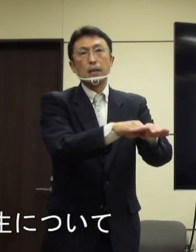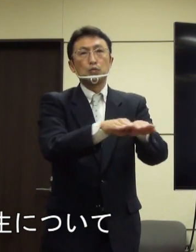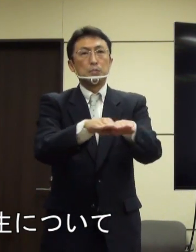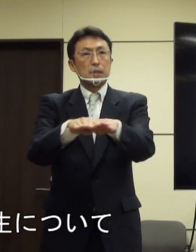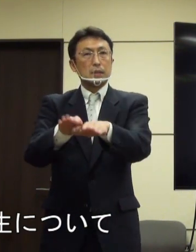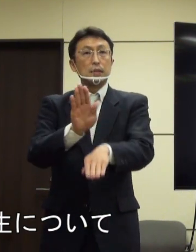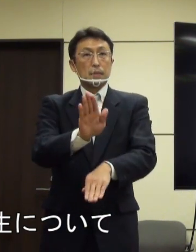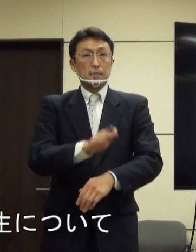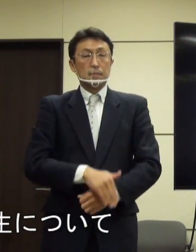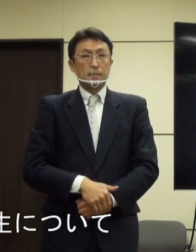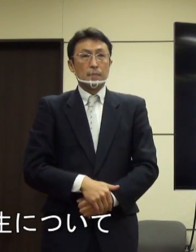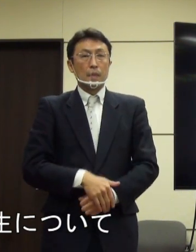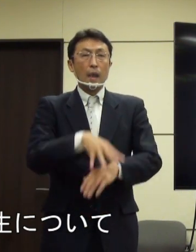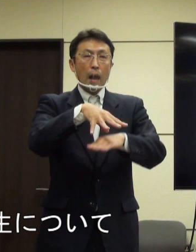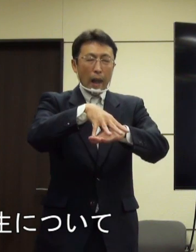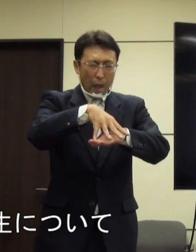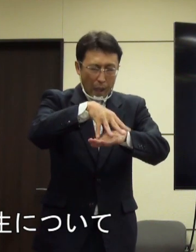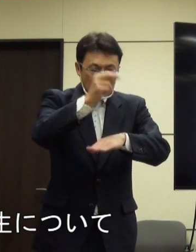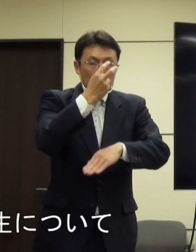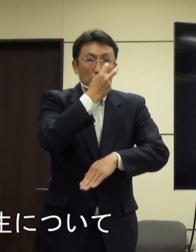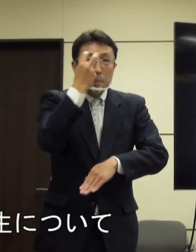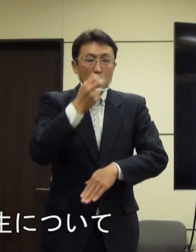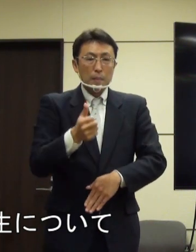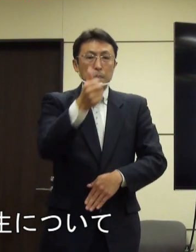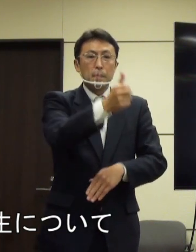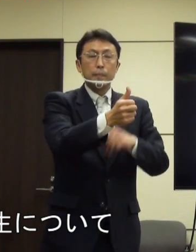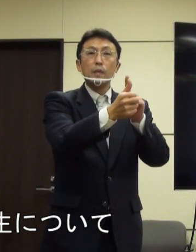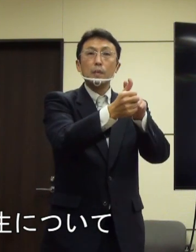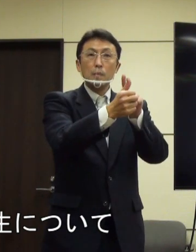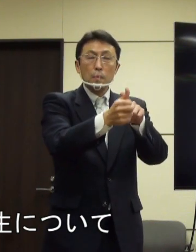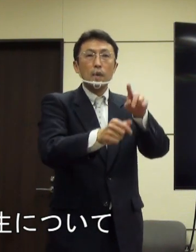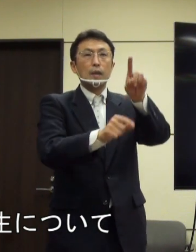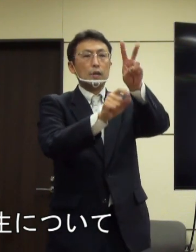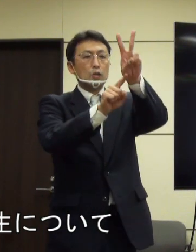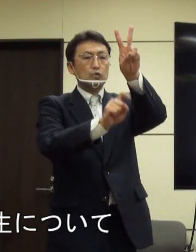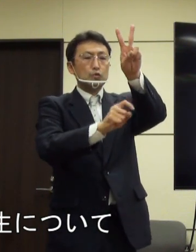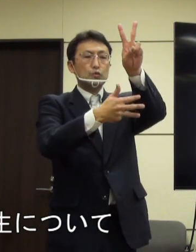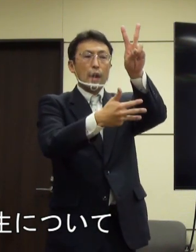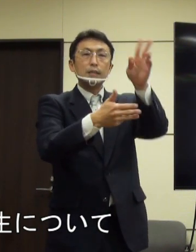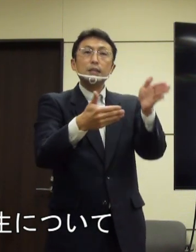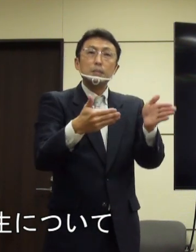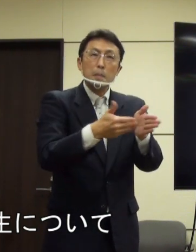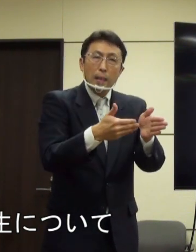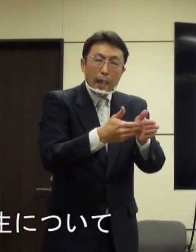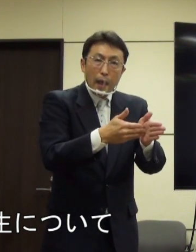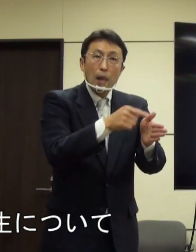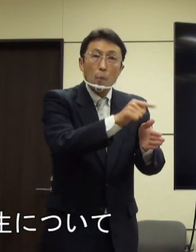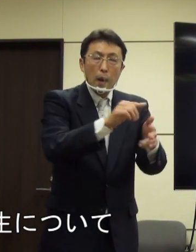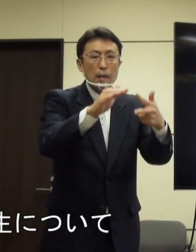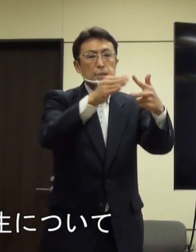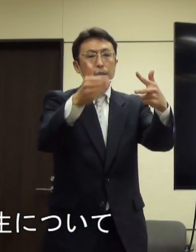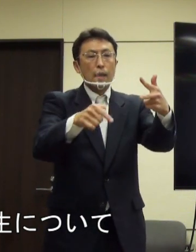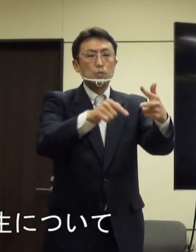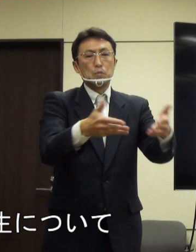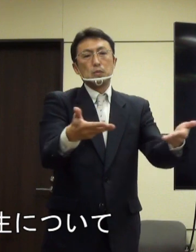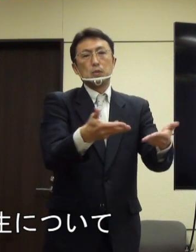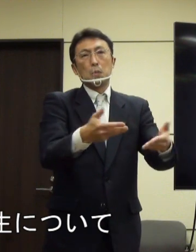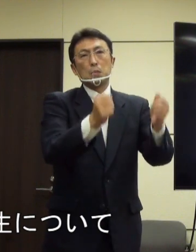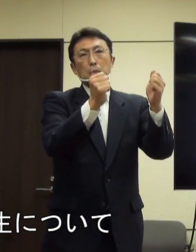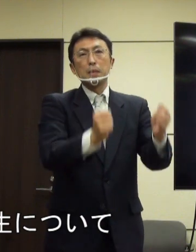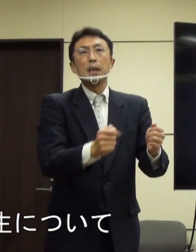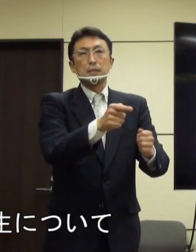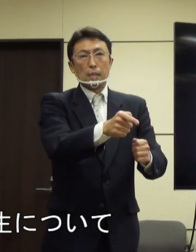最初の妖精の方はですね18日までは兼務していたということでありますそして